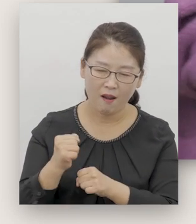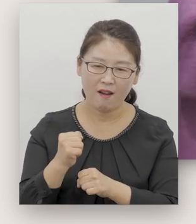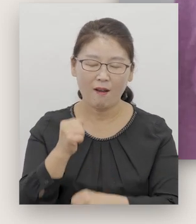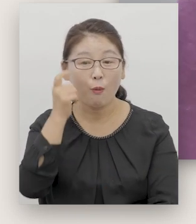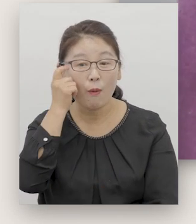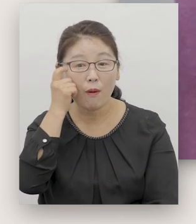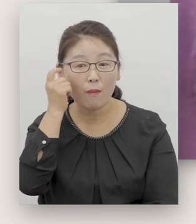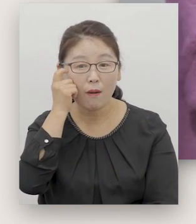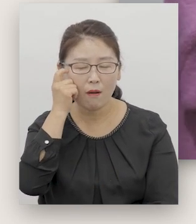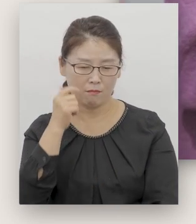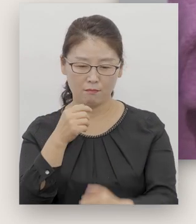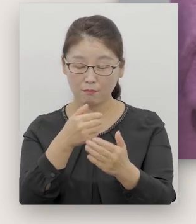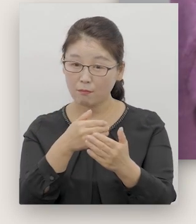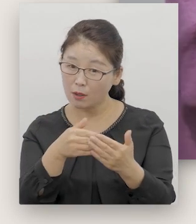되는데,